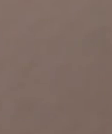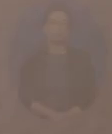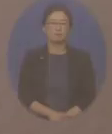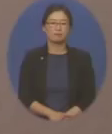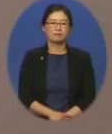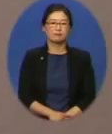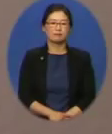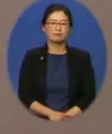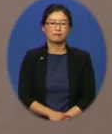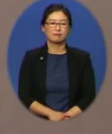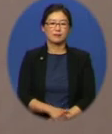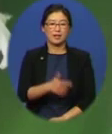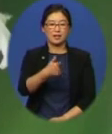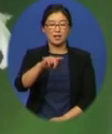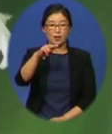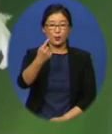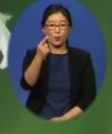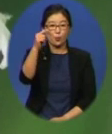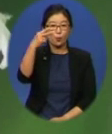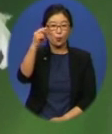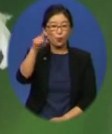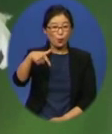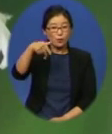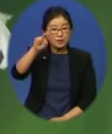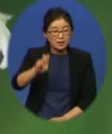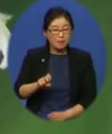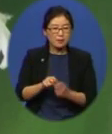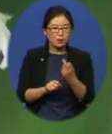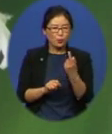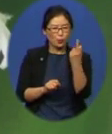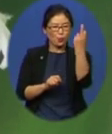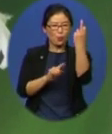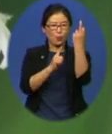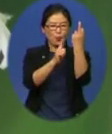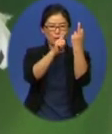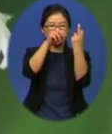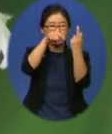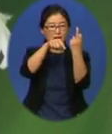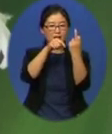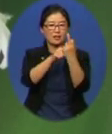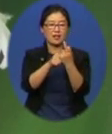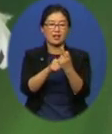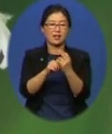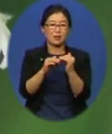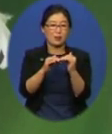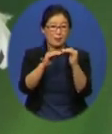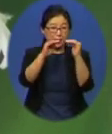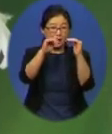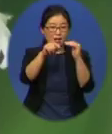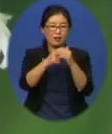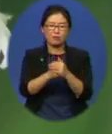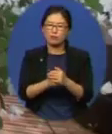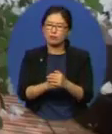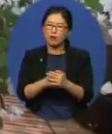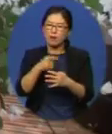나도 옥잠은 높고 깊은 산의 나무 그늘에서 자생하며 단연초로 알려져 있고